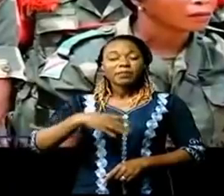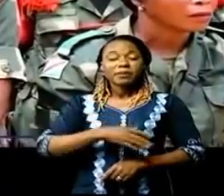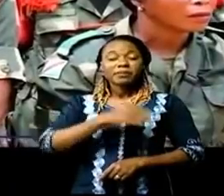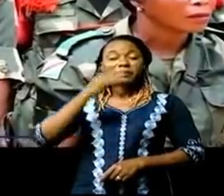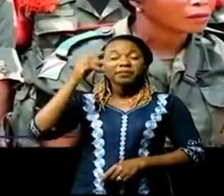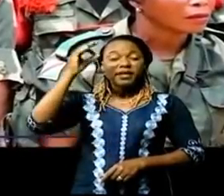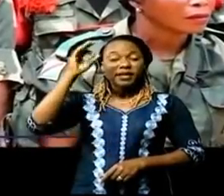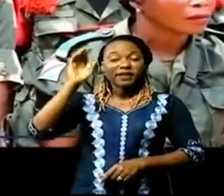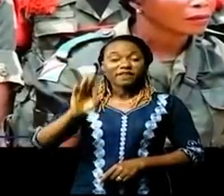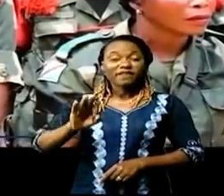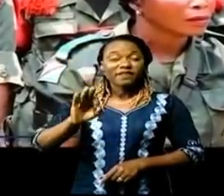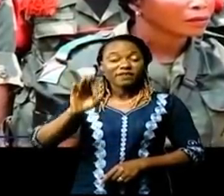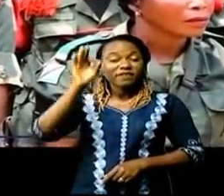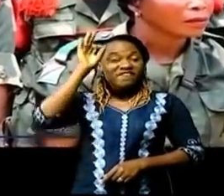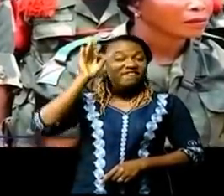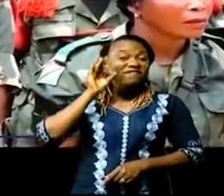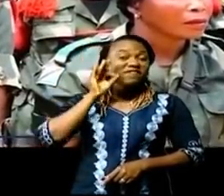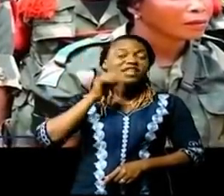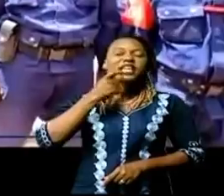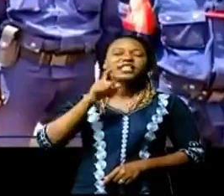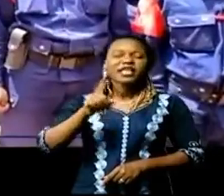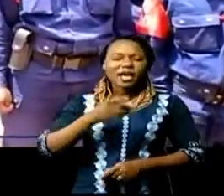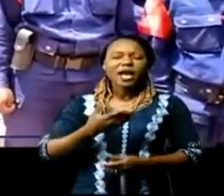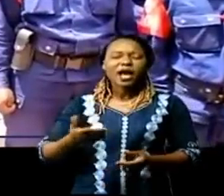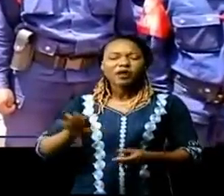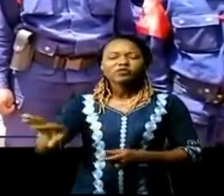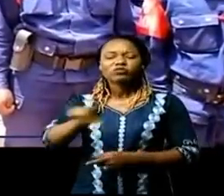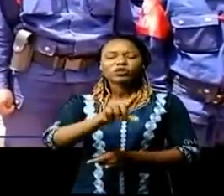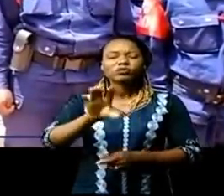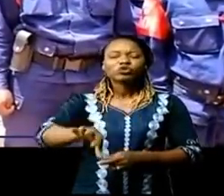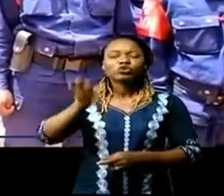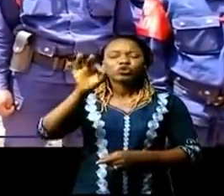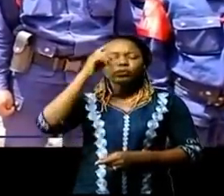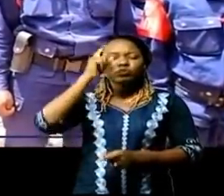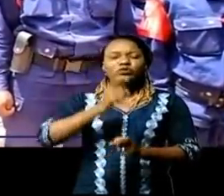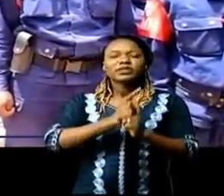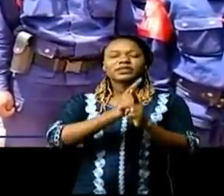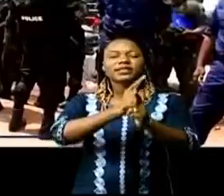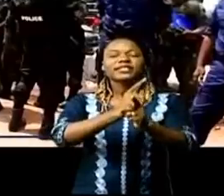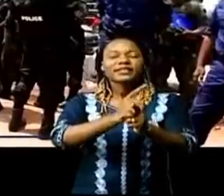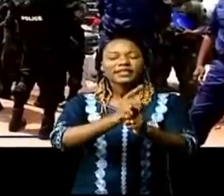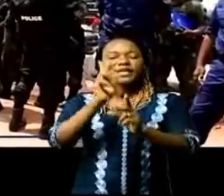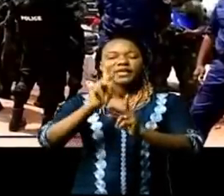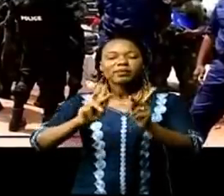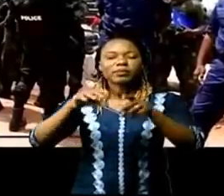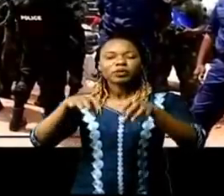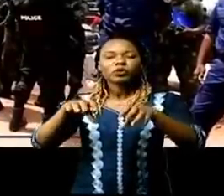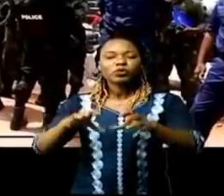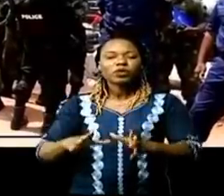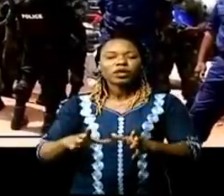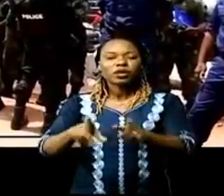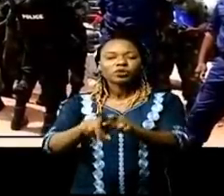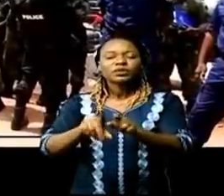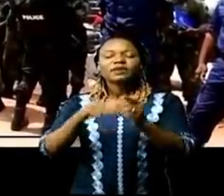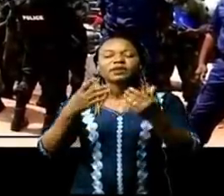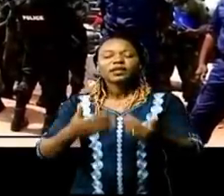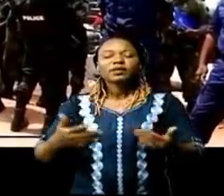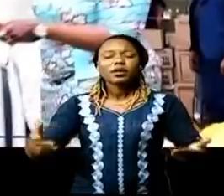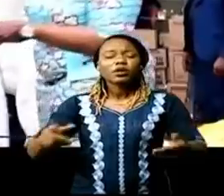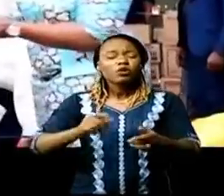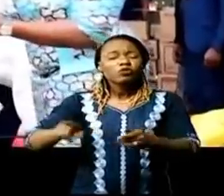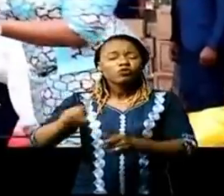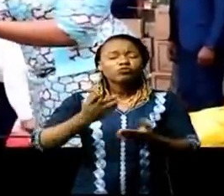à ces hommes et femmes qui ont fait le choix de sécuriser le territoire national, le peuple congolais, et c'est bien, jusqu'au sacrifice